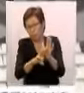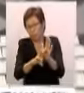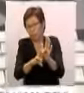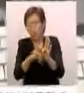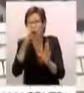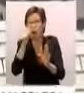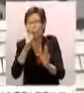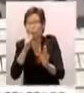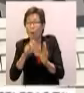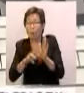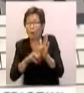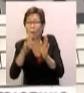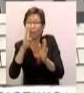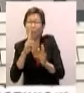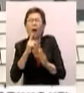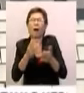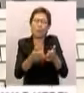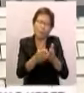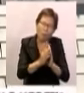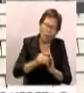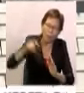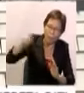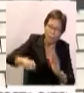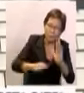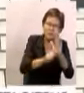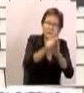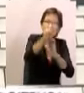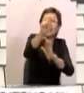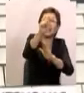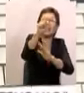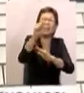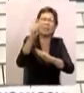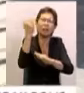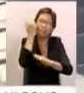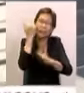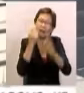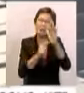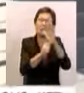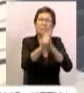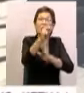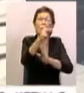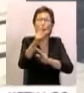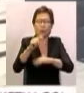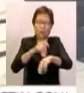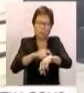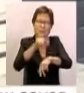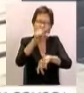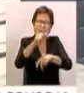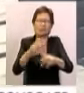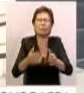plaintif memaklumkan akan membuat rayuan di Mahkamah Tinggi Kuala Lumpur dalam masa terdekat.